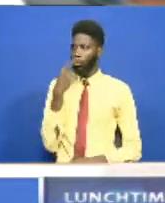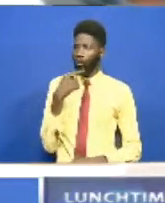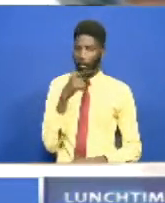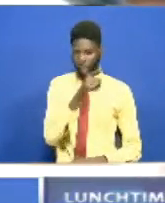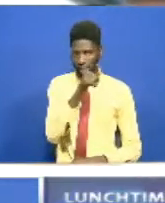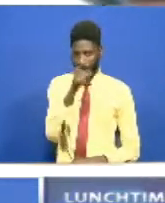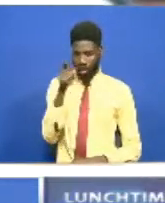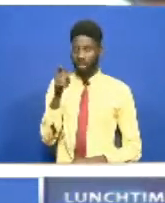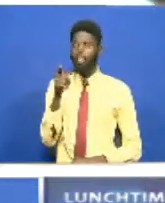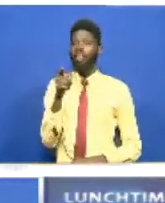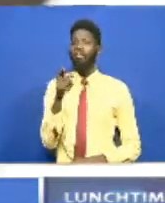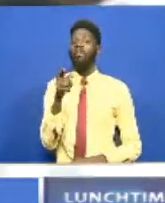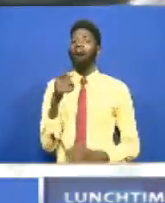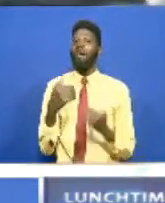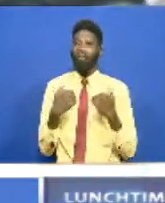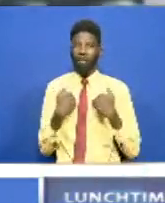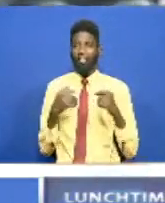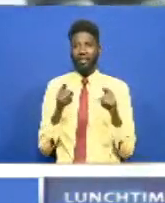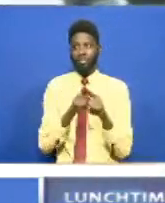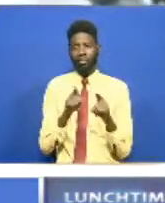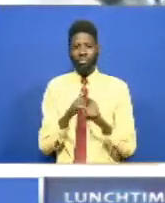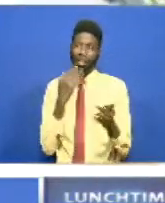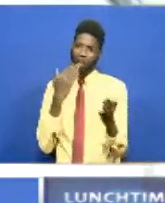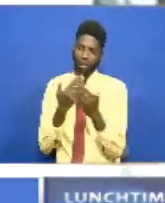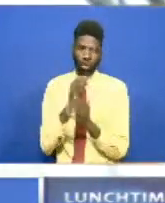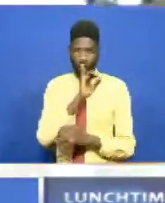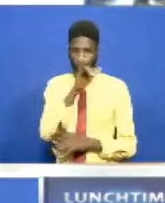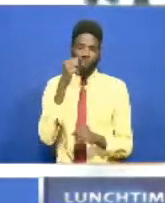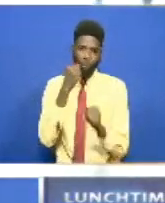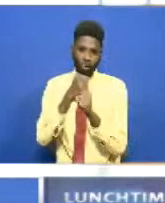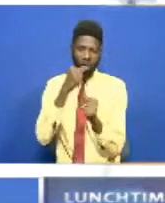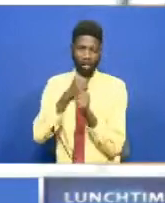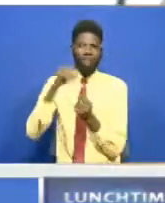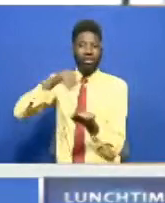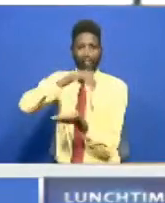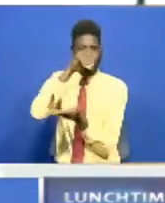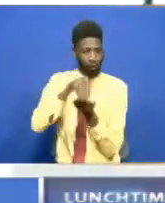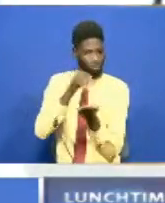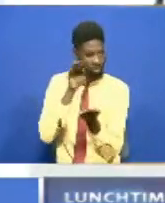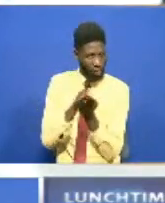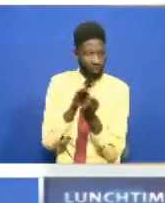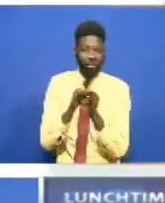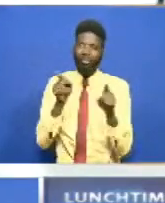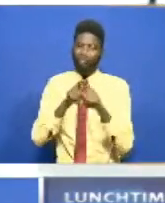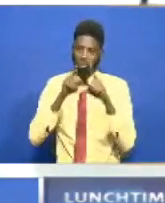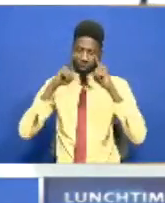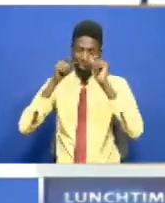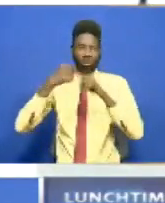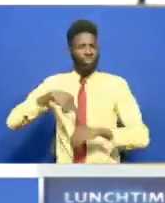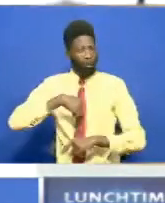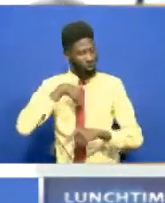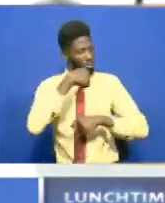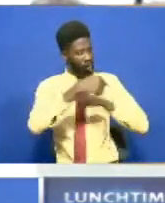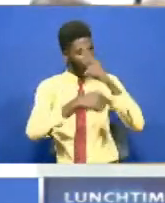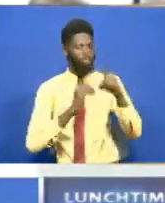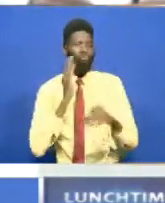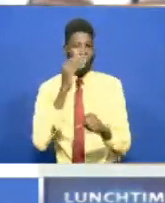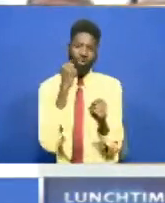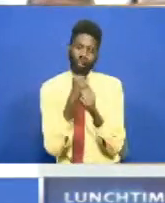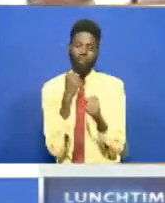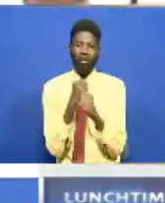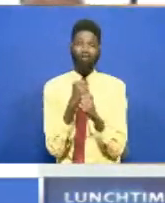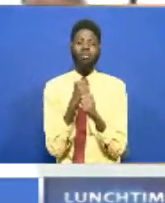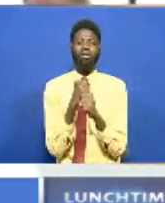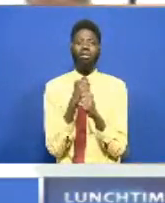wako hapa na kushukuru wale ambao wamefanya kazi hii ya Central Bank na kusema tutaendelea sisi kufanya kazi, hatutarudi